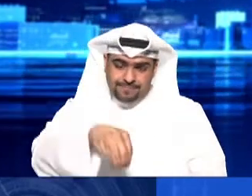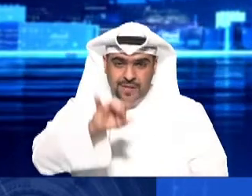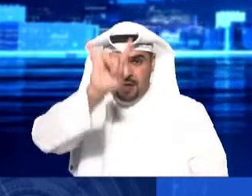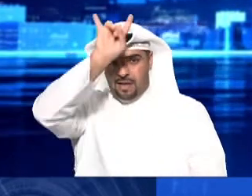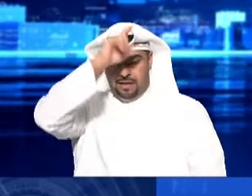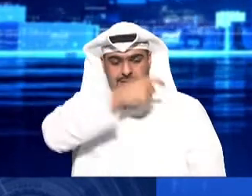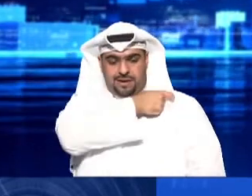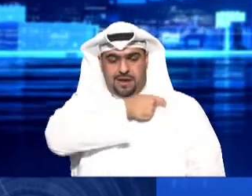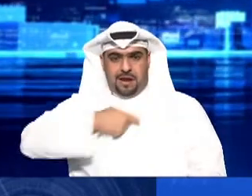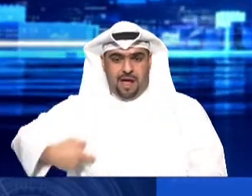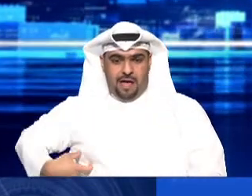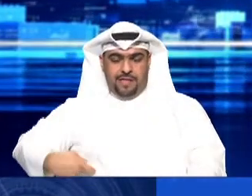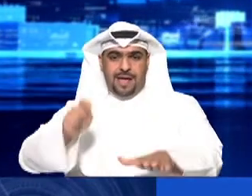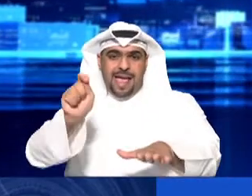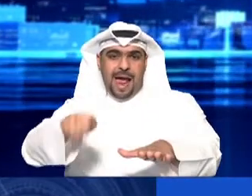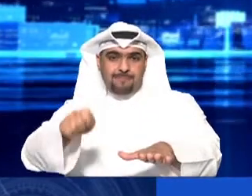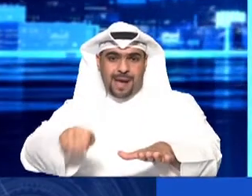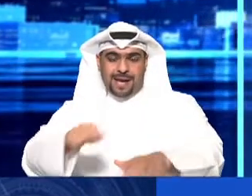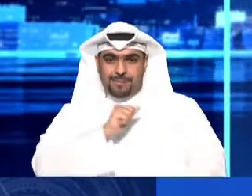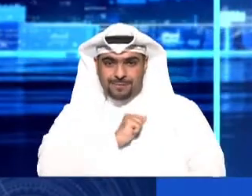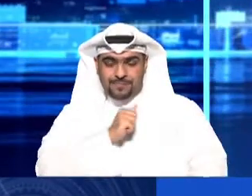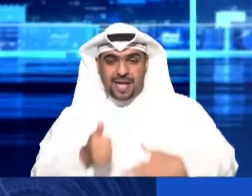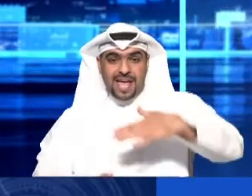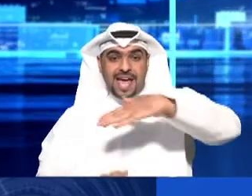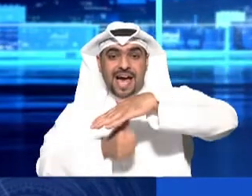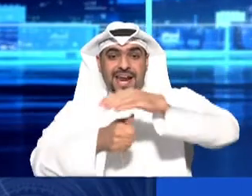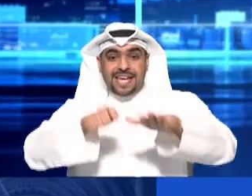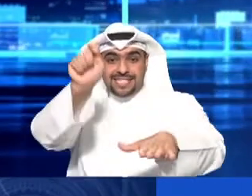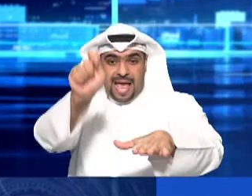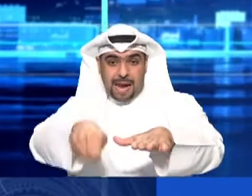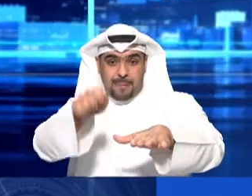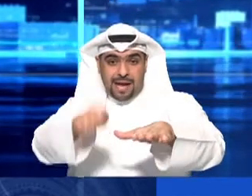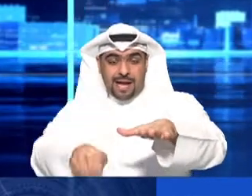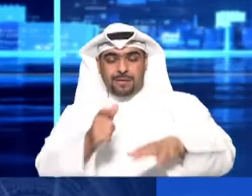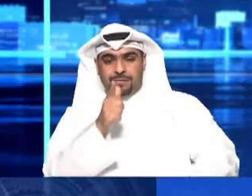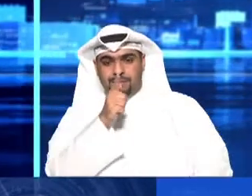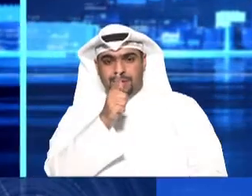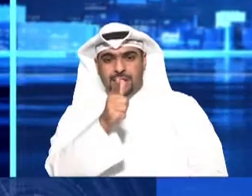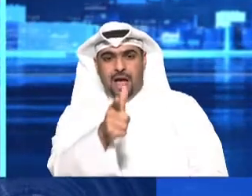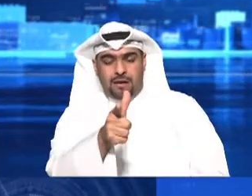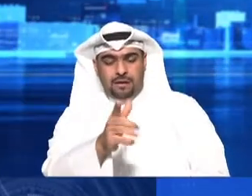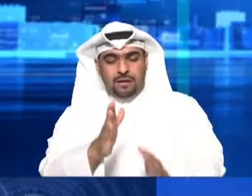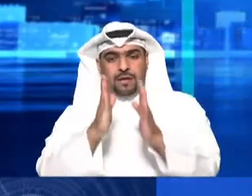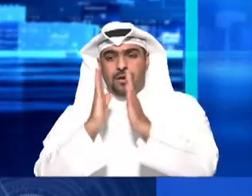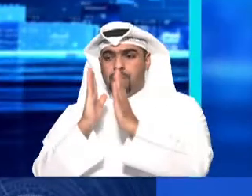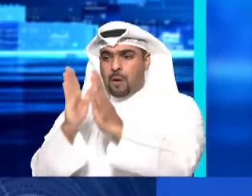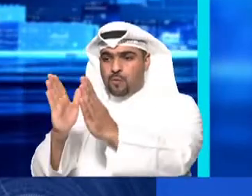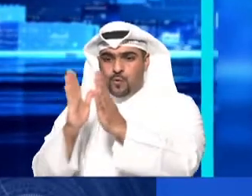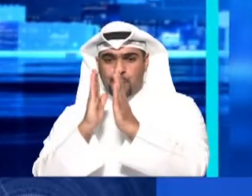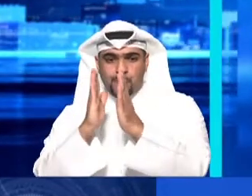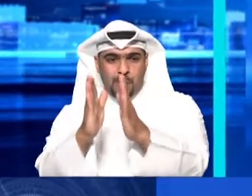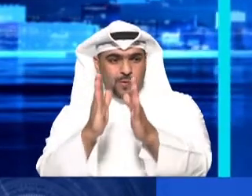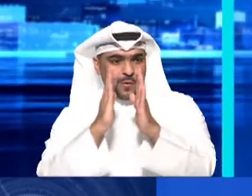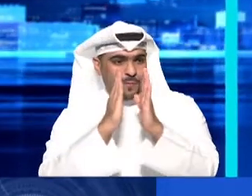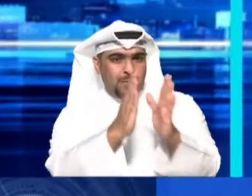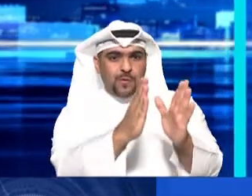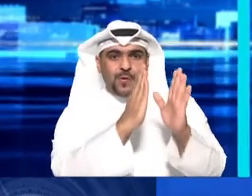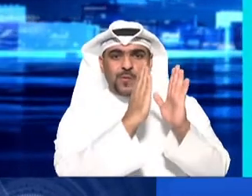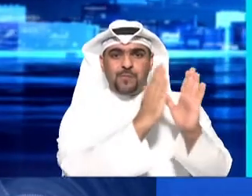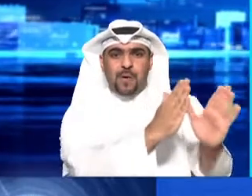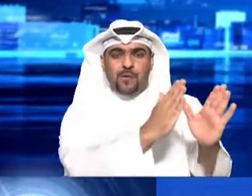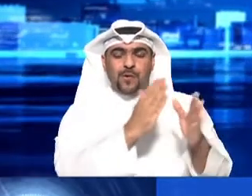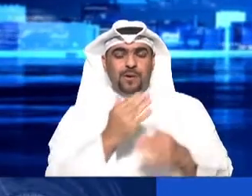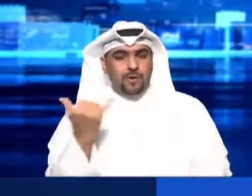كلمة وجهها للقضاة الجدد بحضور رئيس المحكمة الكلية المستشار عادل بورسلي على الالتحاق بسلك